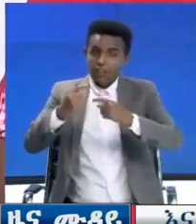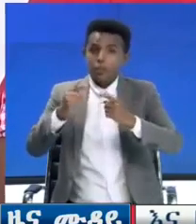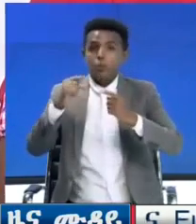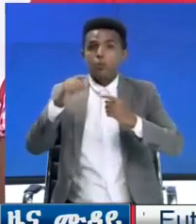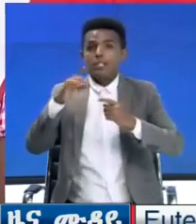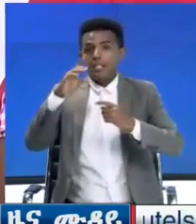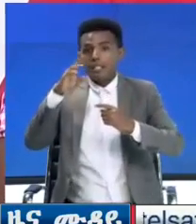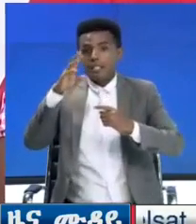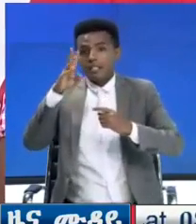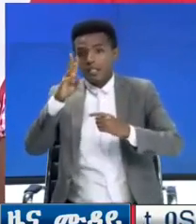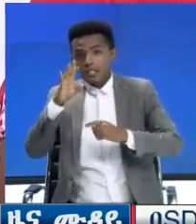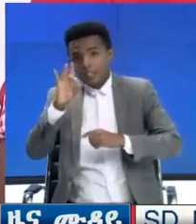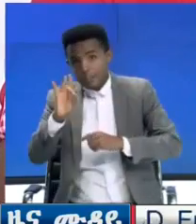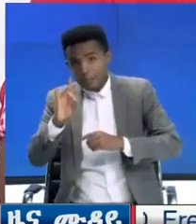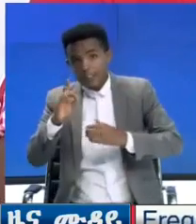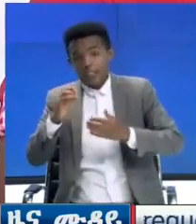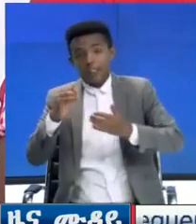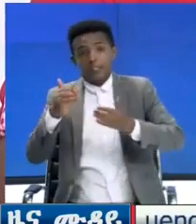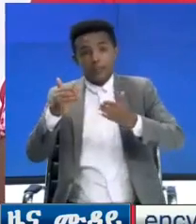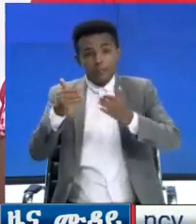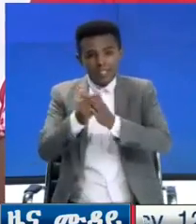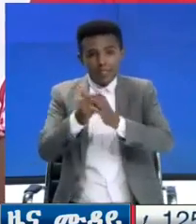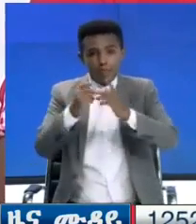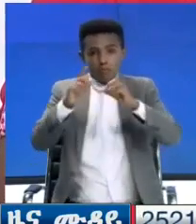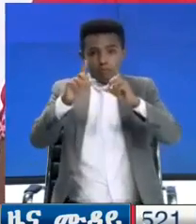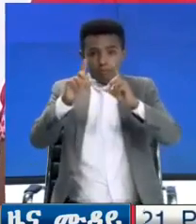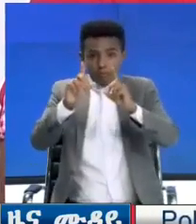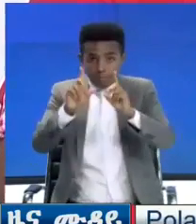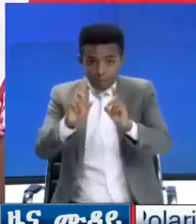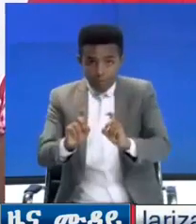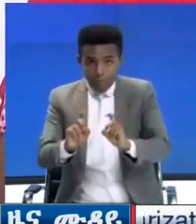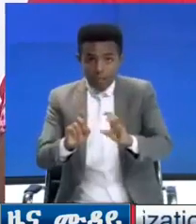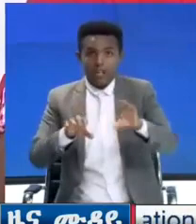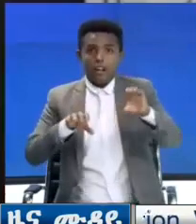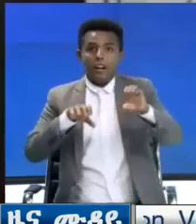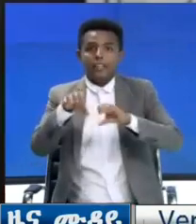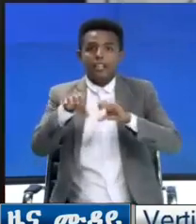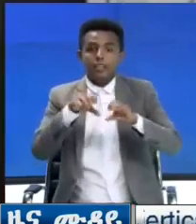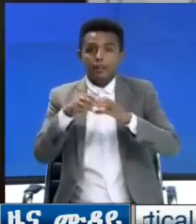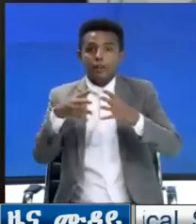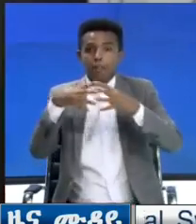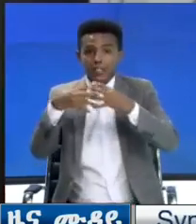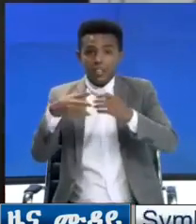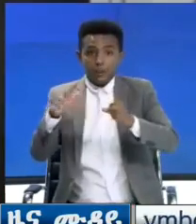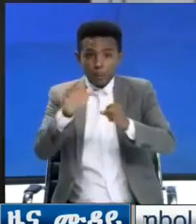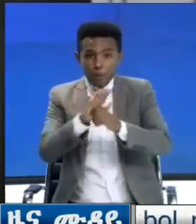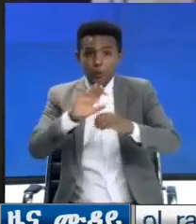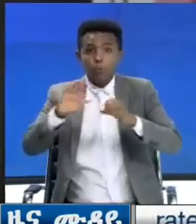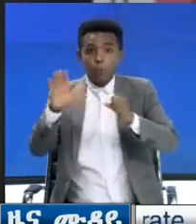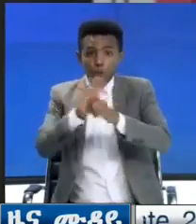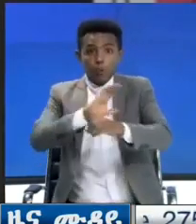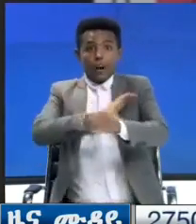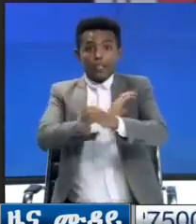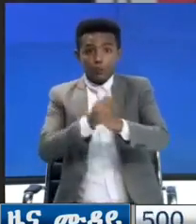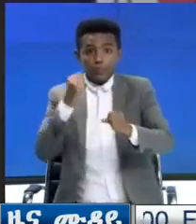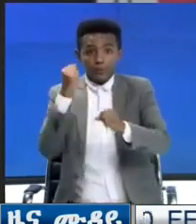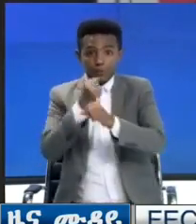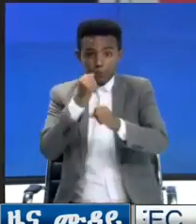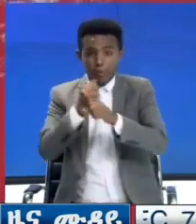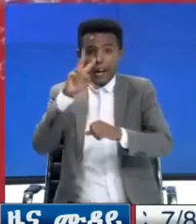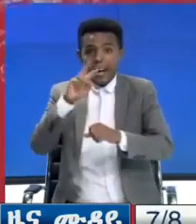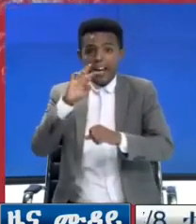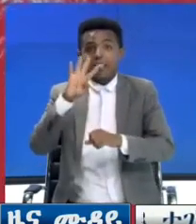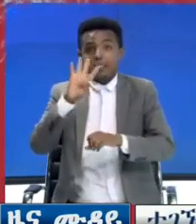68 የሚጠጉ ናሙናዎች ምርመራካ ሄደናል መሳሪያው ተሟልቶ በሙሉ አቅሙ ወደ ስራ ቢገባ በ24 ሰዓት